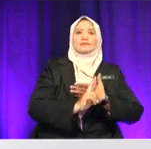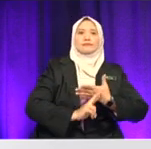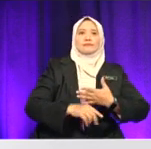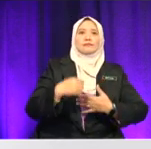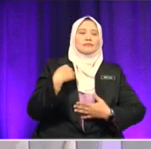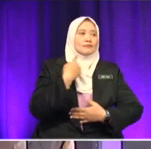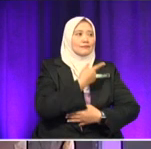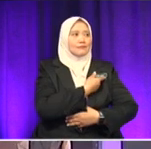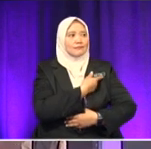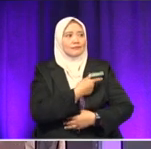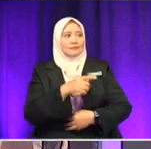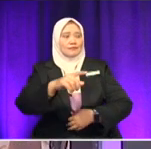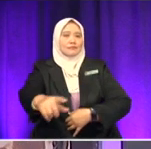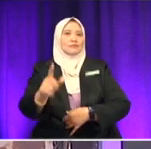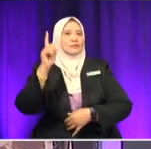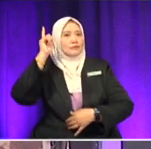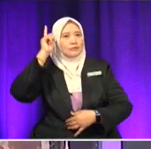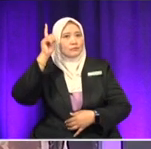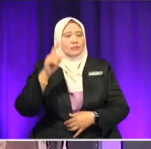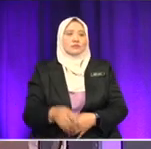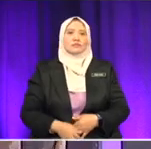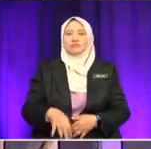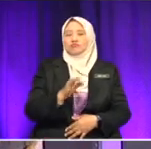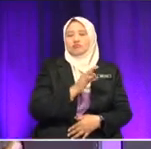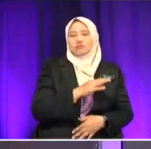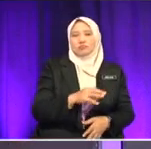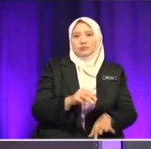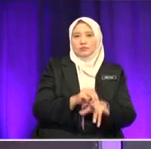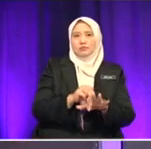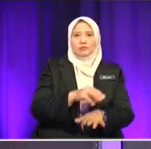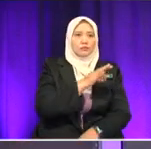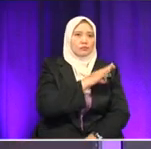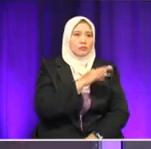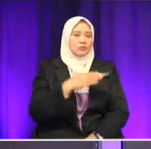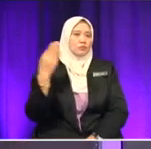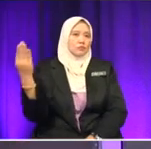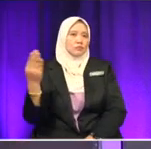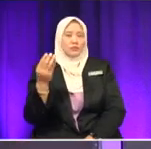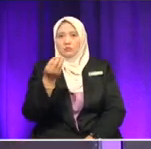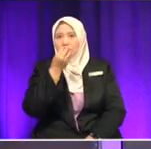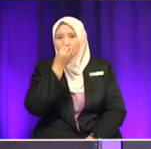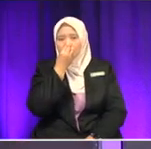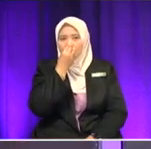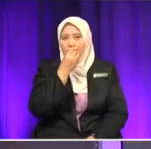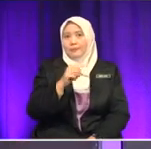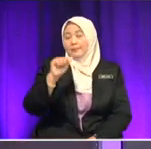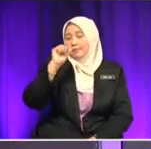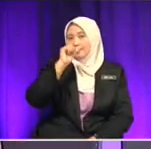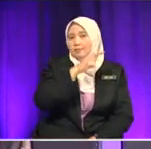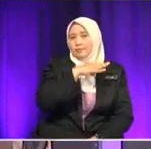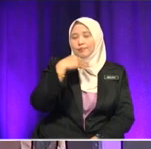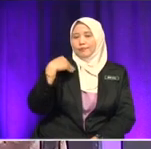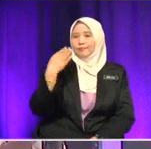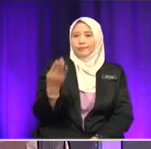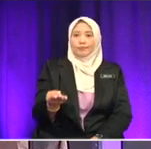ni. Iaitu mikroorganisma berfaedah banyak digunakan di dalam bidang perindustrian makanan, minuman dan juga barangan kulit.